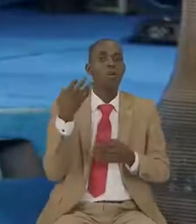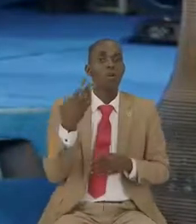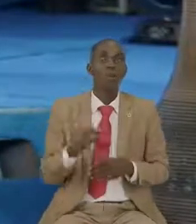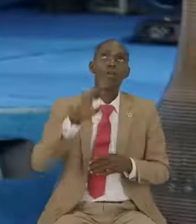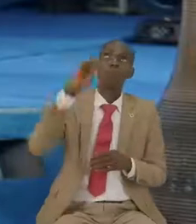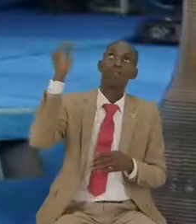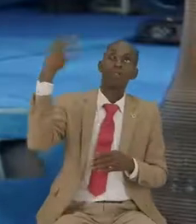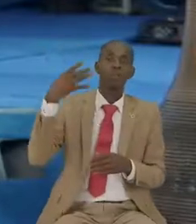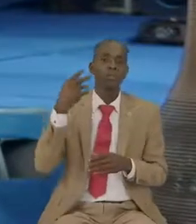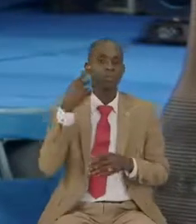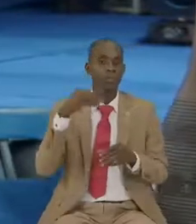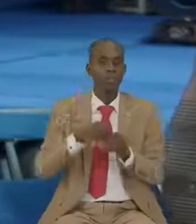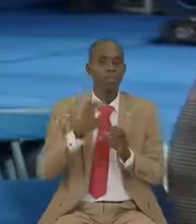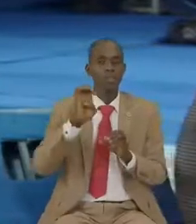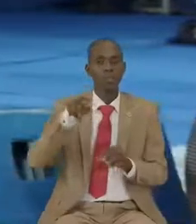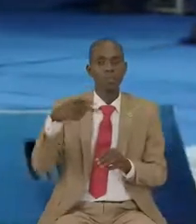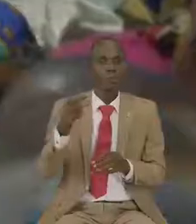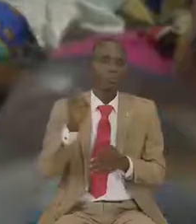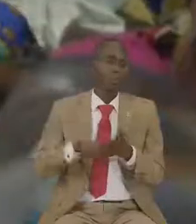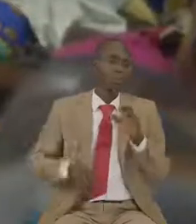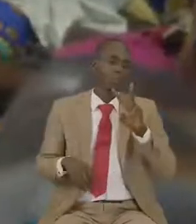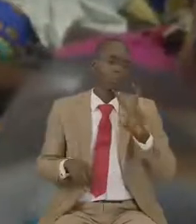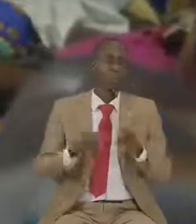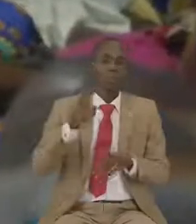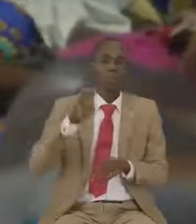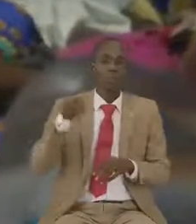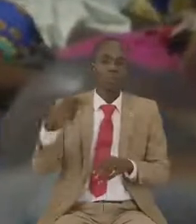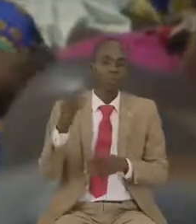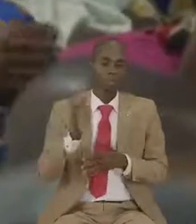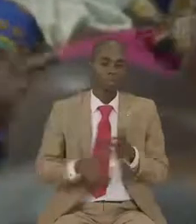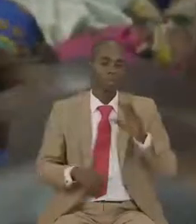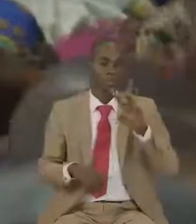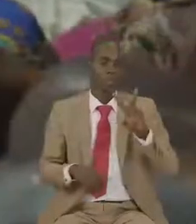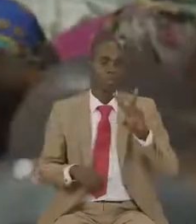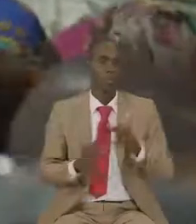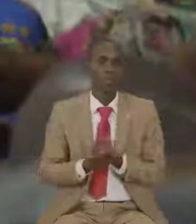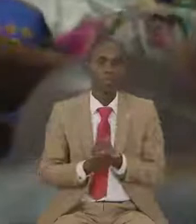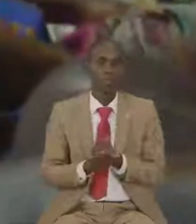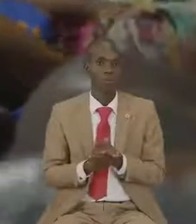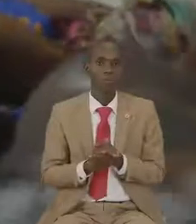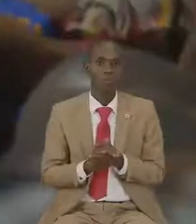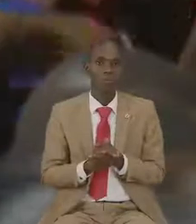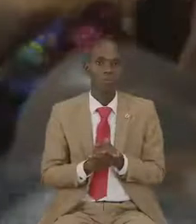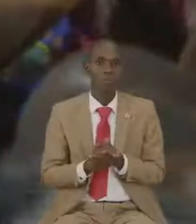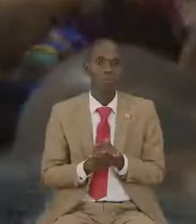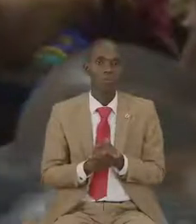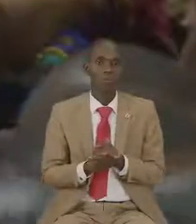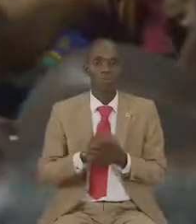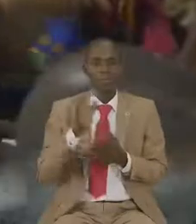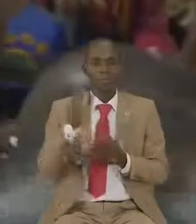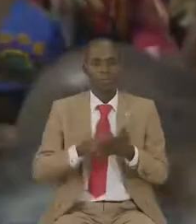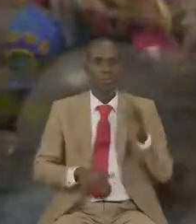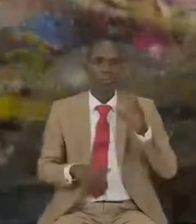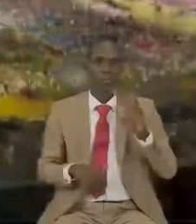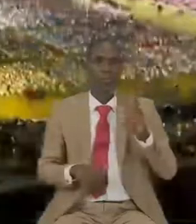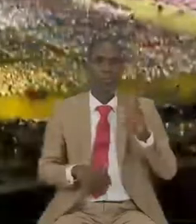Alors, commencez la vie honorable de grâce. Nous allons aux Éphésiens chapitre 2, verset 5.